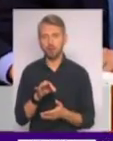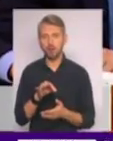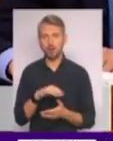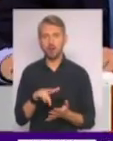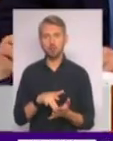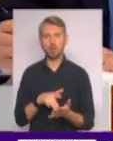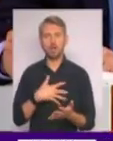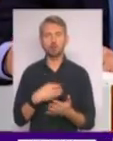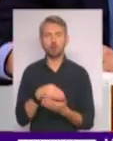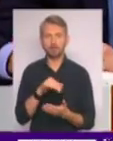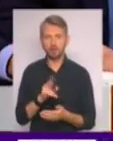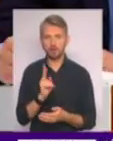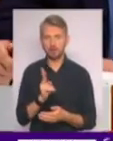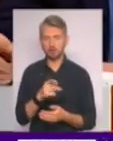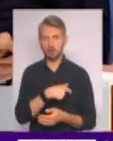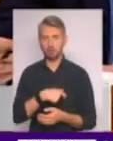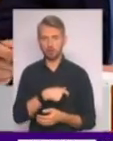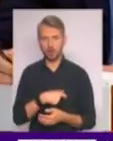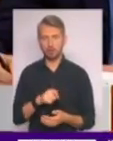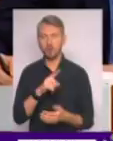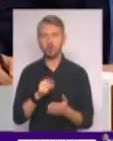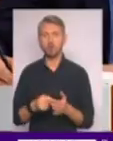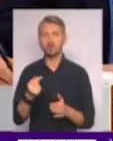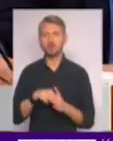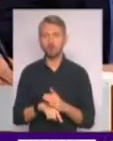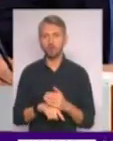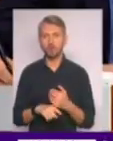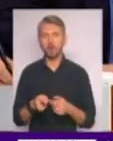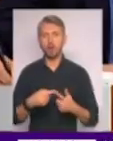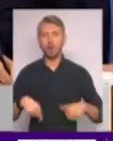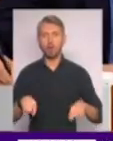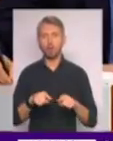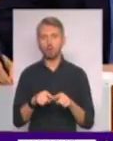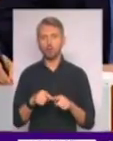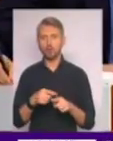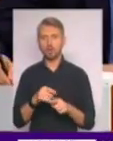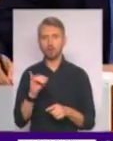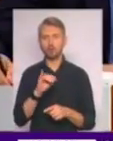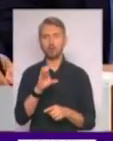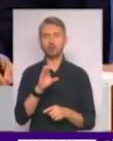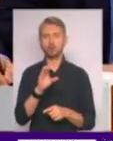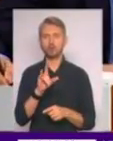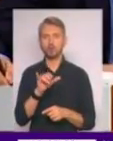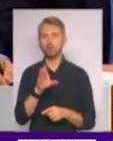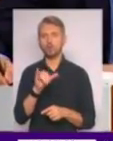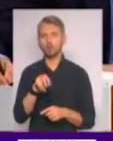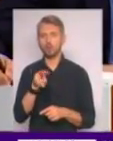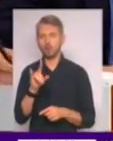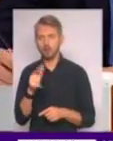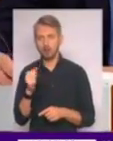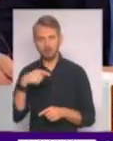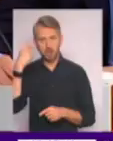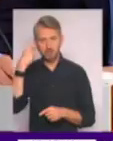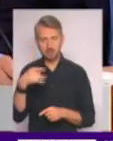комунальній собственності к депутату. Значить, вопрос в чому заключається? Округ это Юрія Сулиги, так, знаходиться в Дарницькому